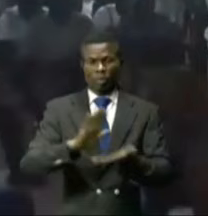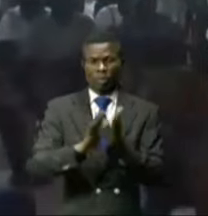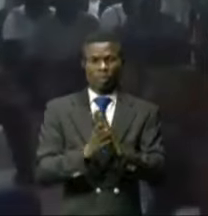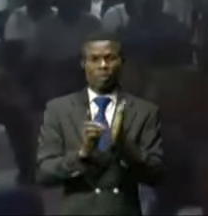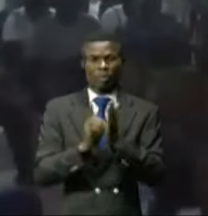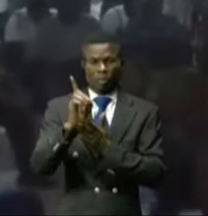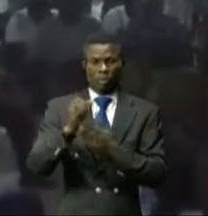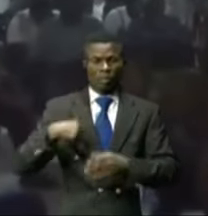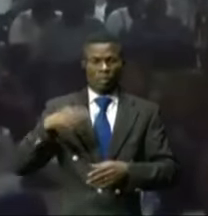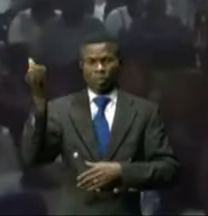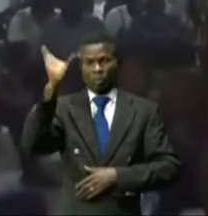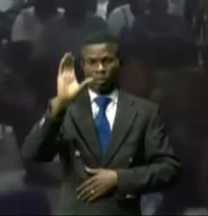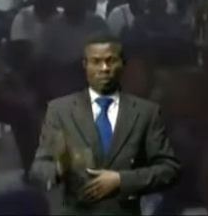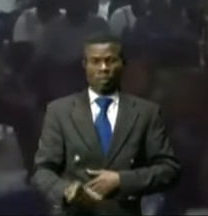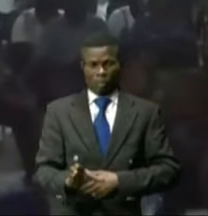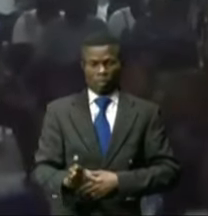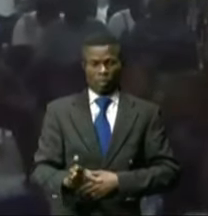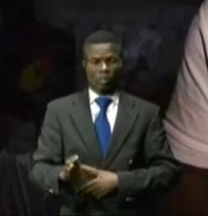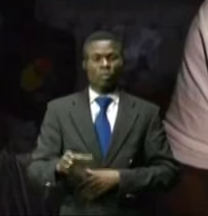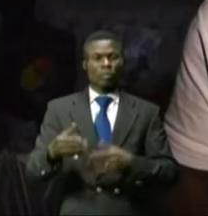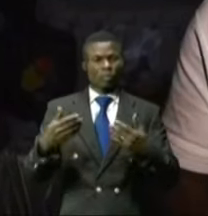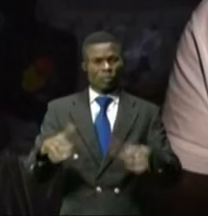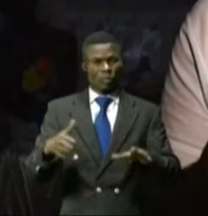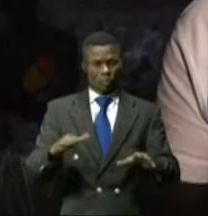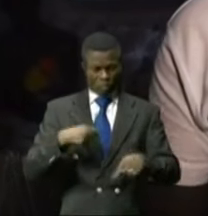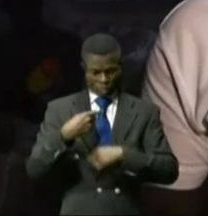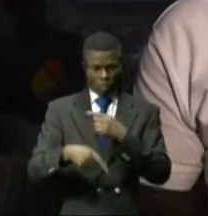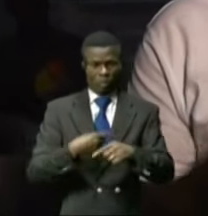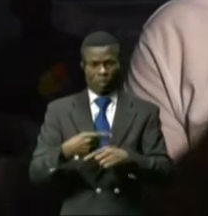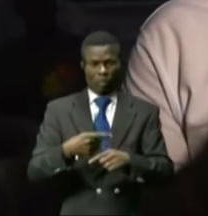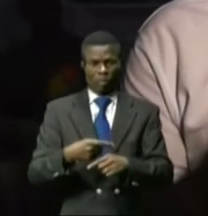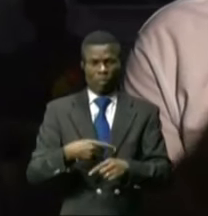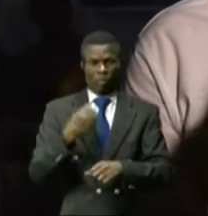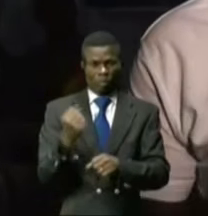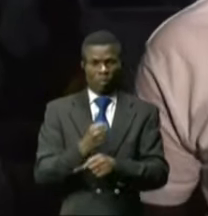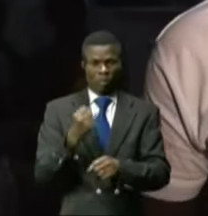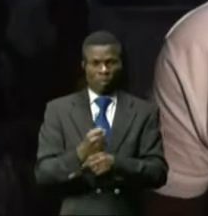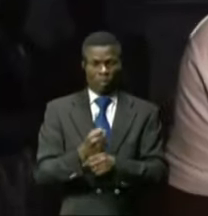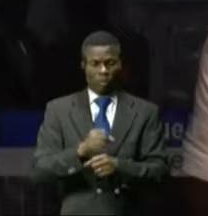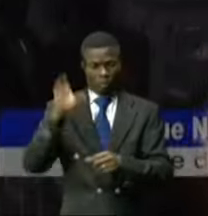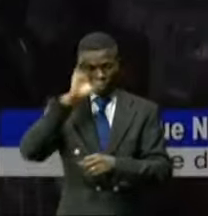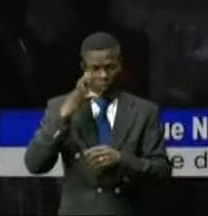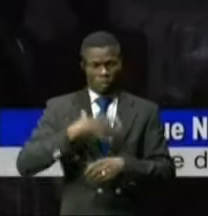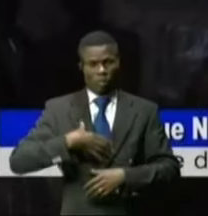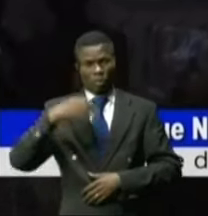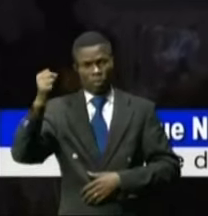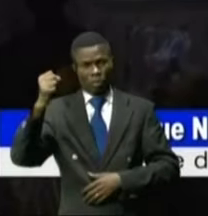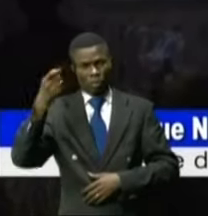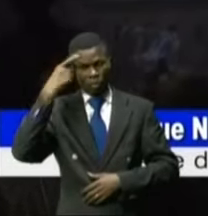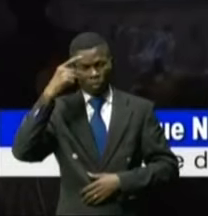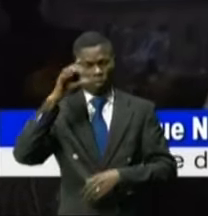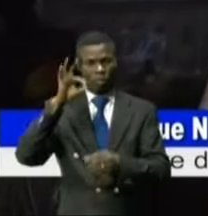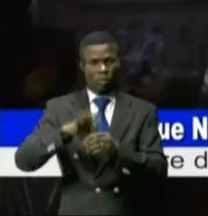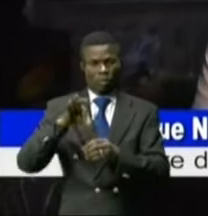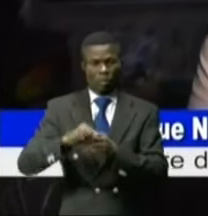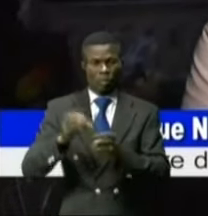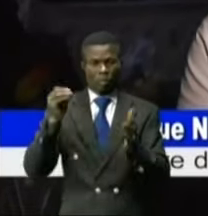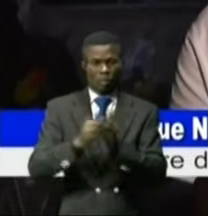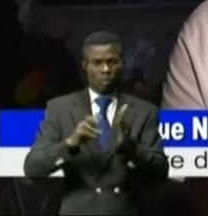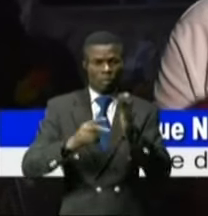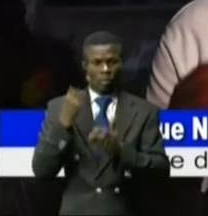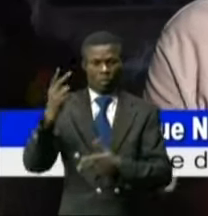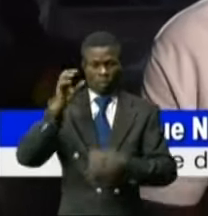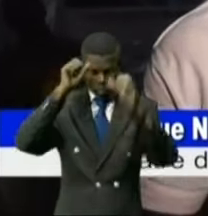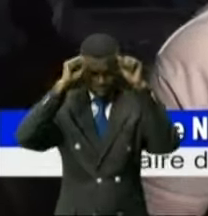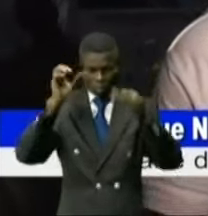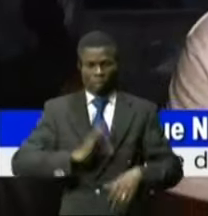Nous, au Congo central, déjà, nous devons nous mettre en ordre de bataille pour élire le président Félix